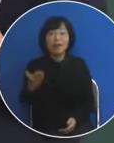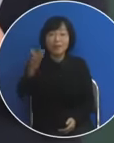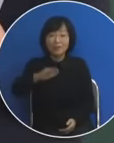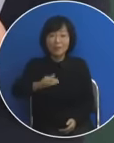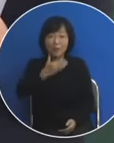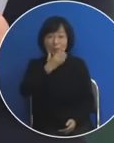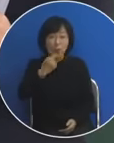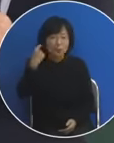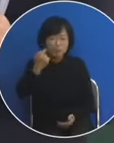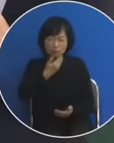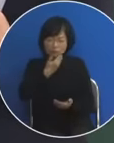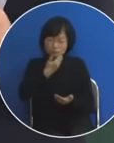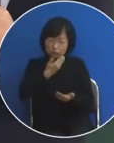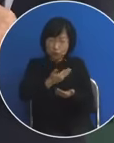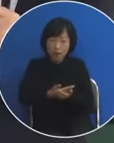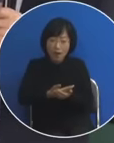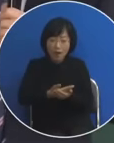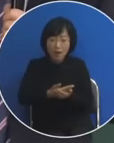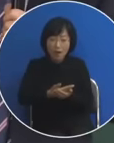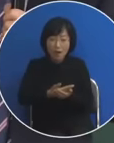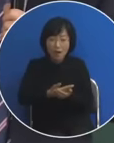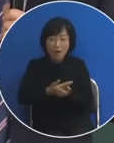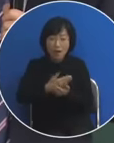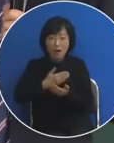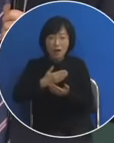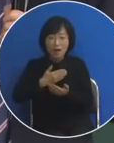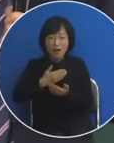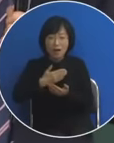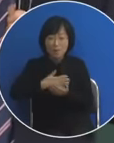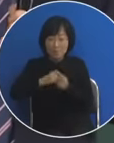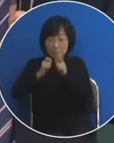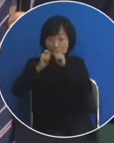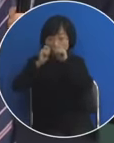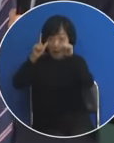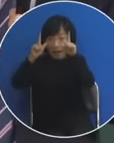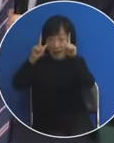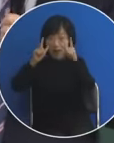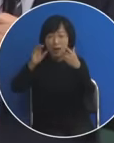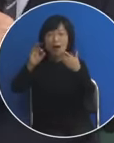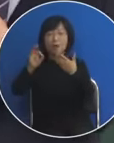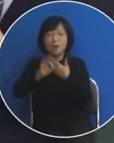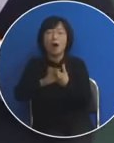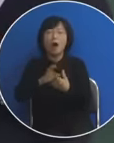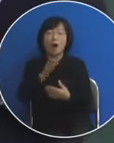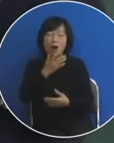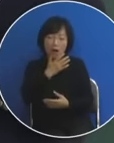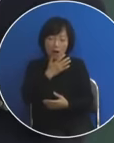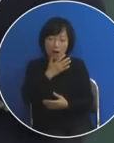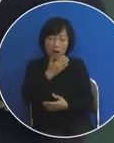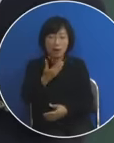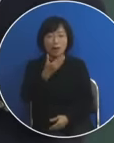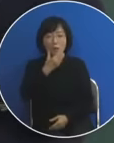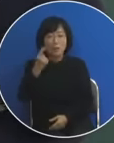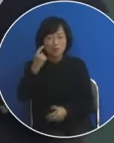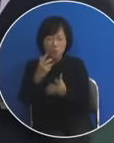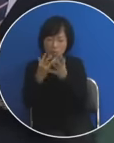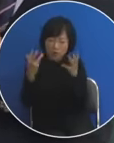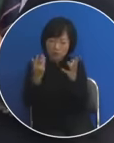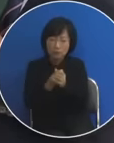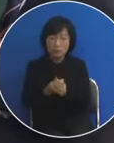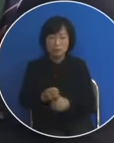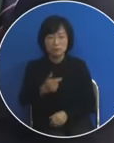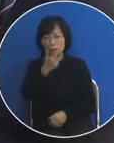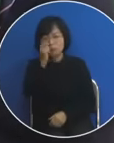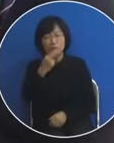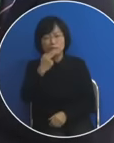happens if you know this word? 아, 이거는 완전한 것이고 충분한 것이고 영원한 것이구나. Oh, this is completely perfect.